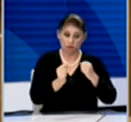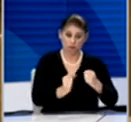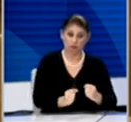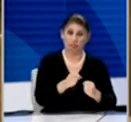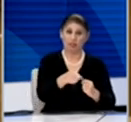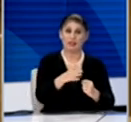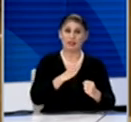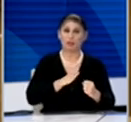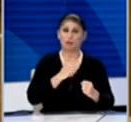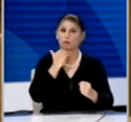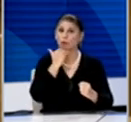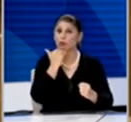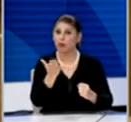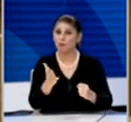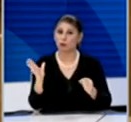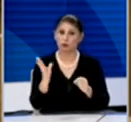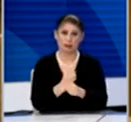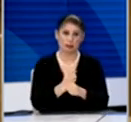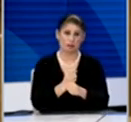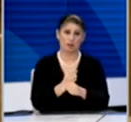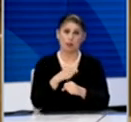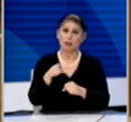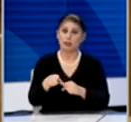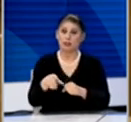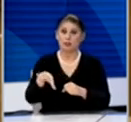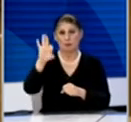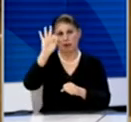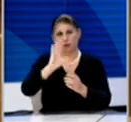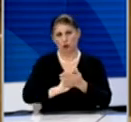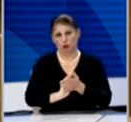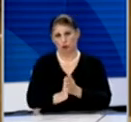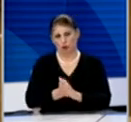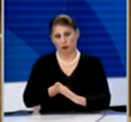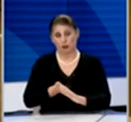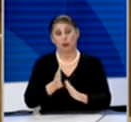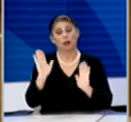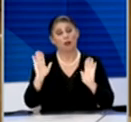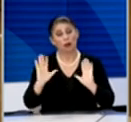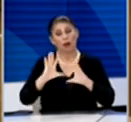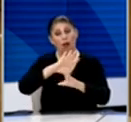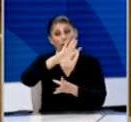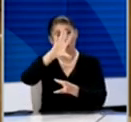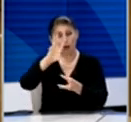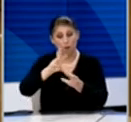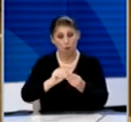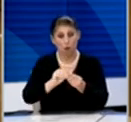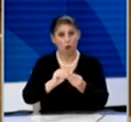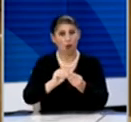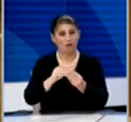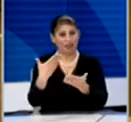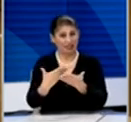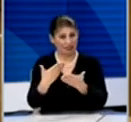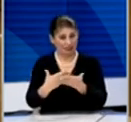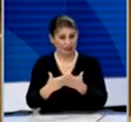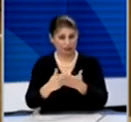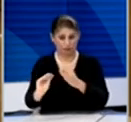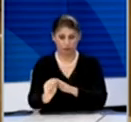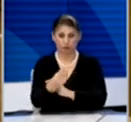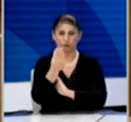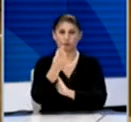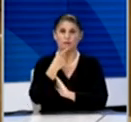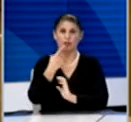άτομα τα οποία δεν μπορούν να ανταπεξέλθουν σε τέτοιες περιπτώσεις άρα από όλα αυτά τα εξαγόμενα στοιχεία διαπιστώνουμε την